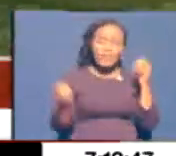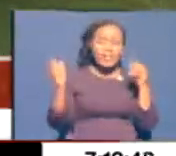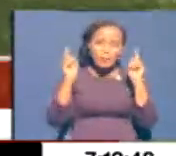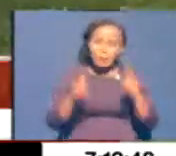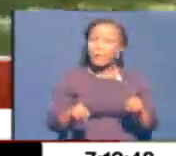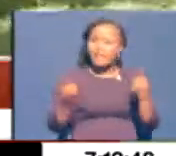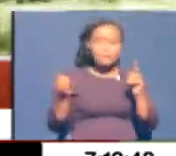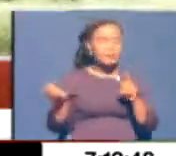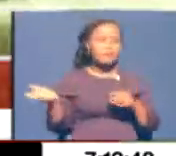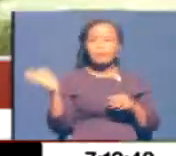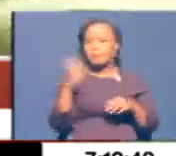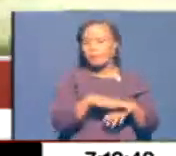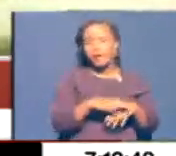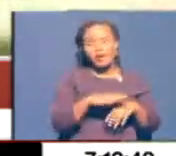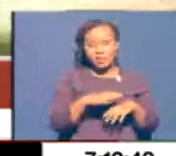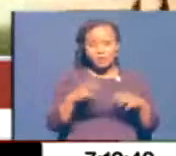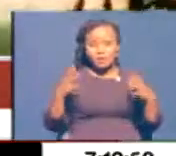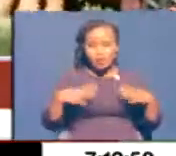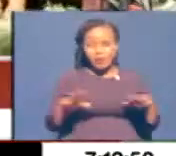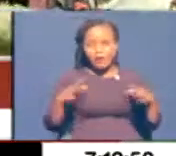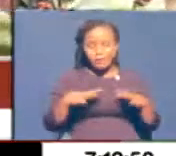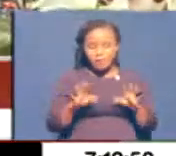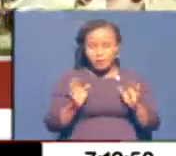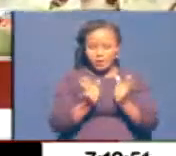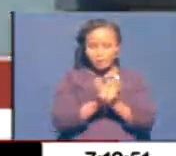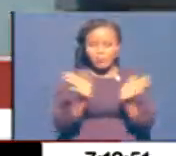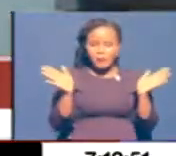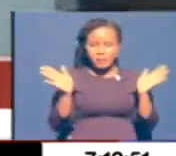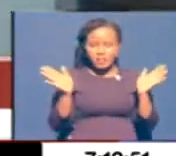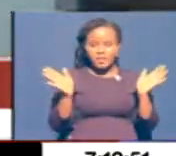Kevin Washira, Darubini.